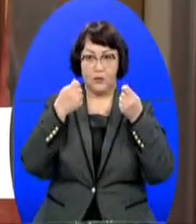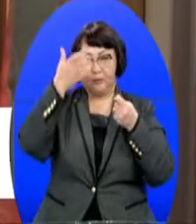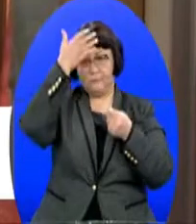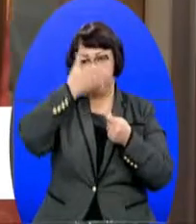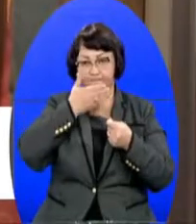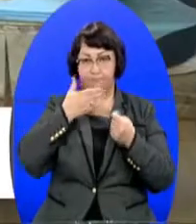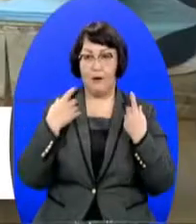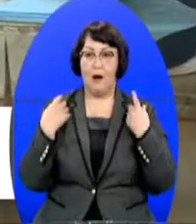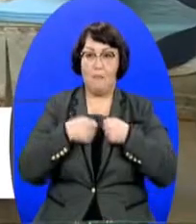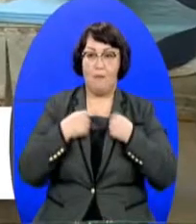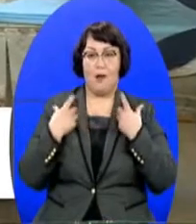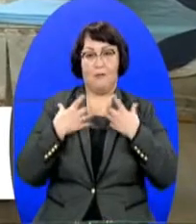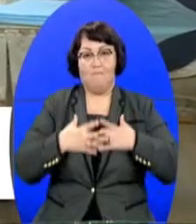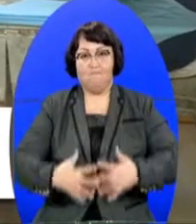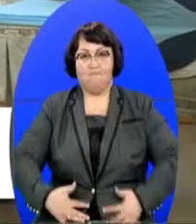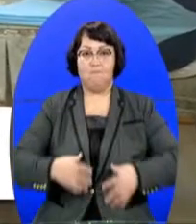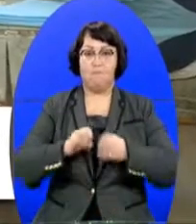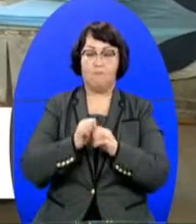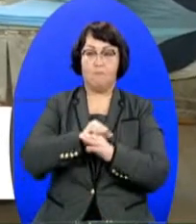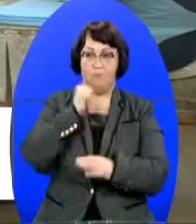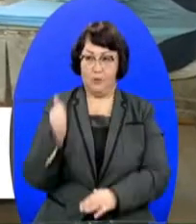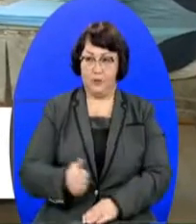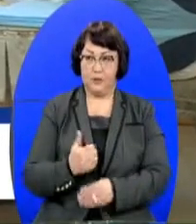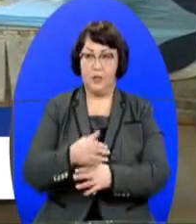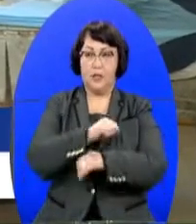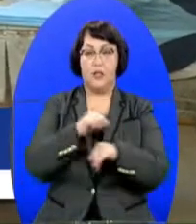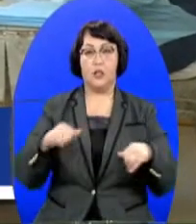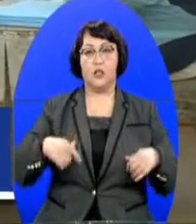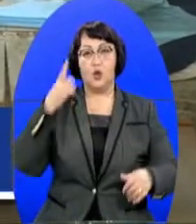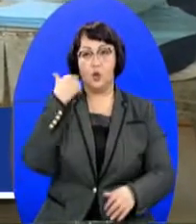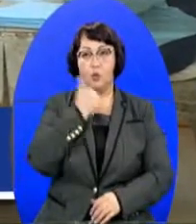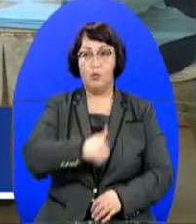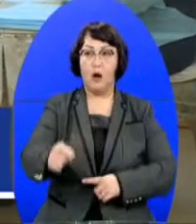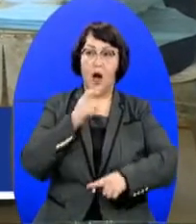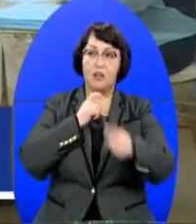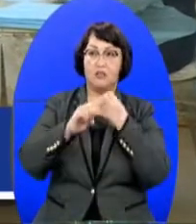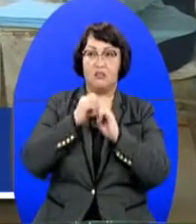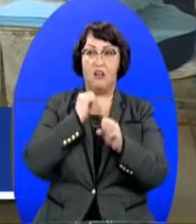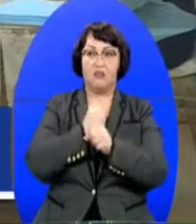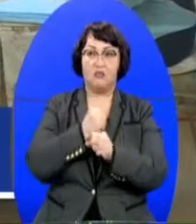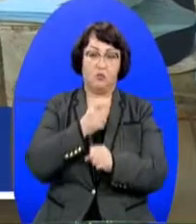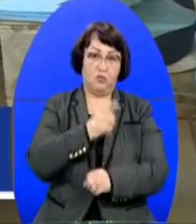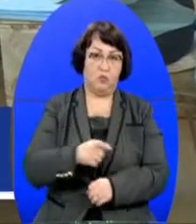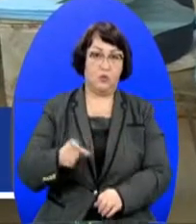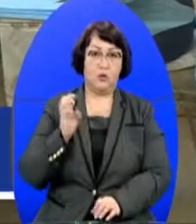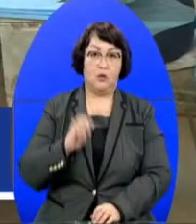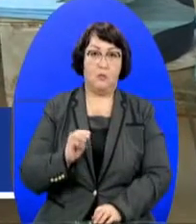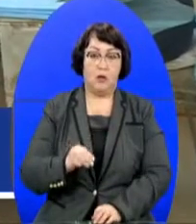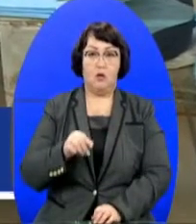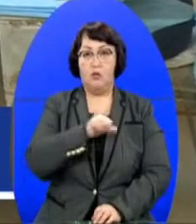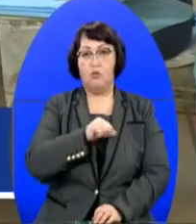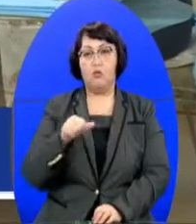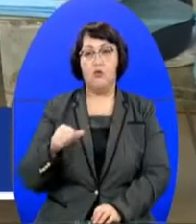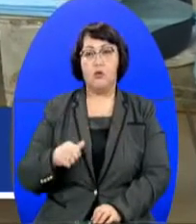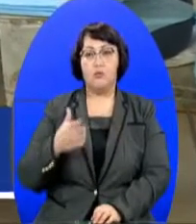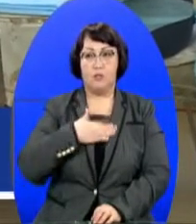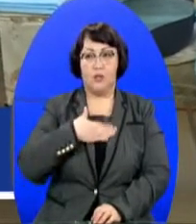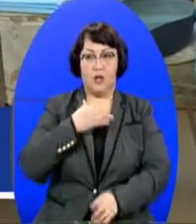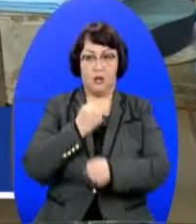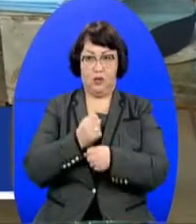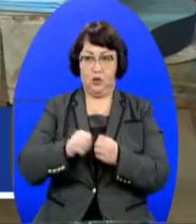байна. Яг одоо иргэдтэй өдөр тутам нүүр тулж ажилладаг ажилчид учраас бид нэр энэ өөрийн ажилчдын аюулгүй